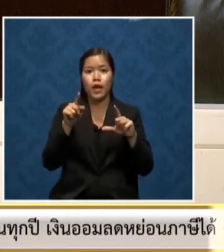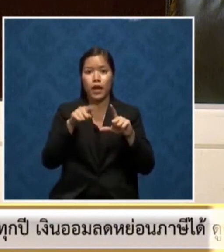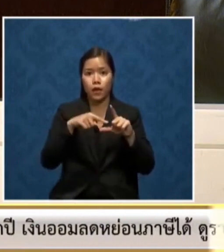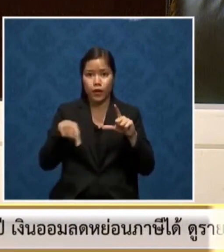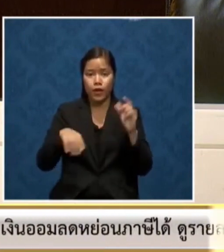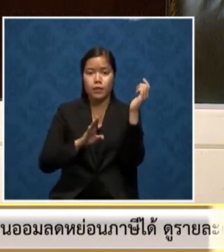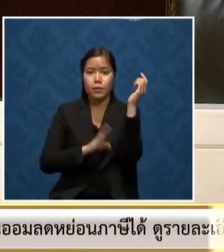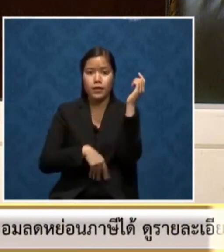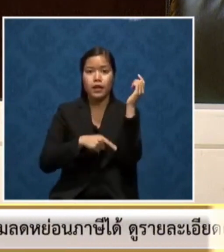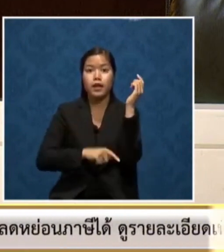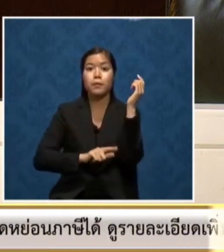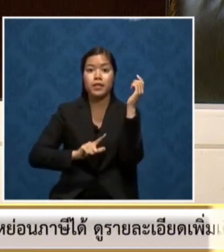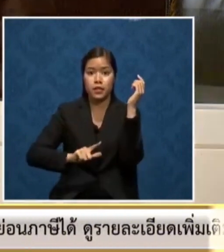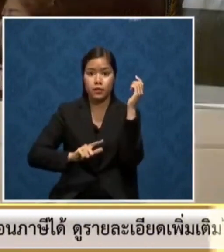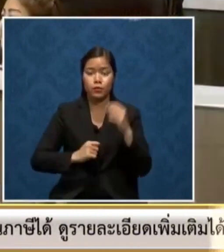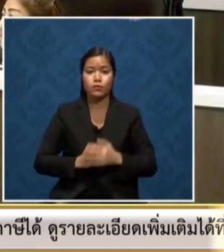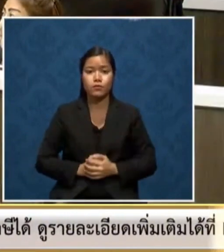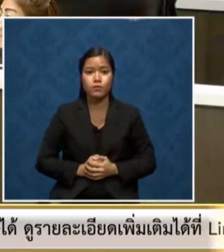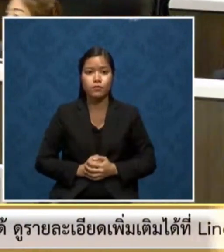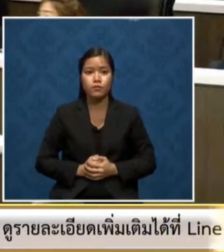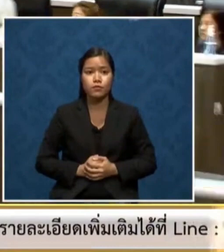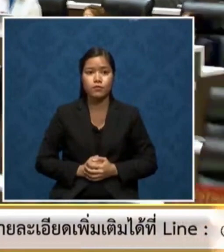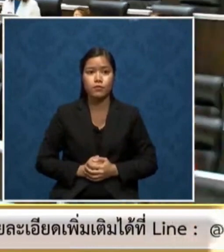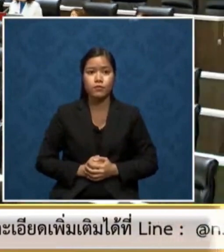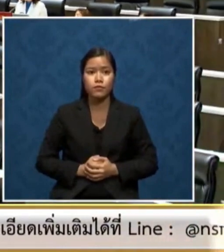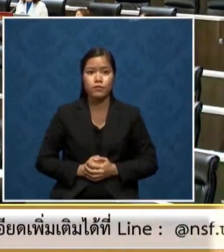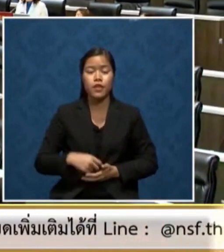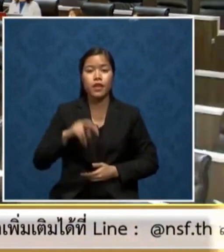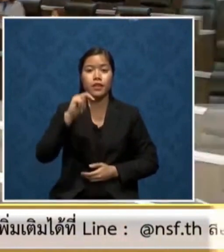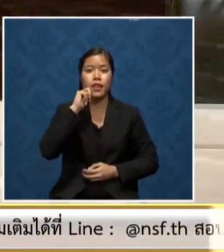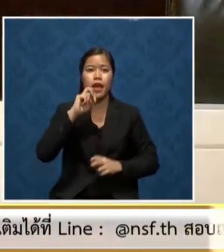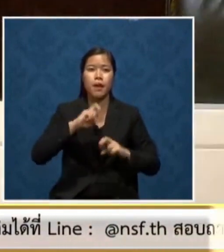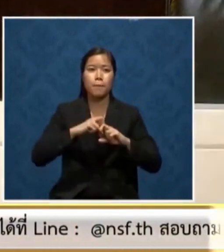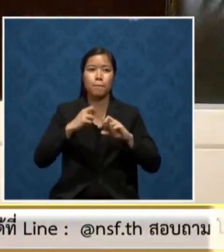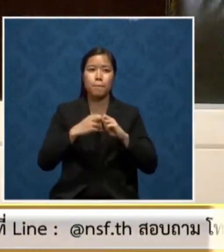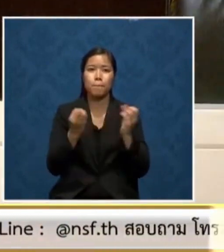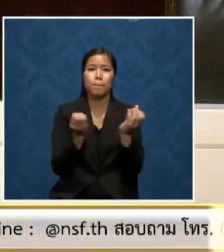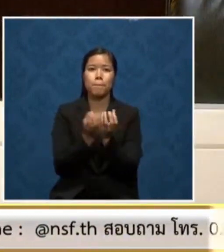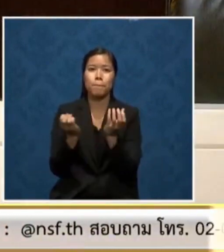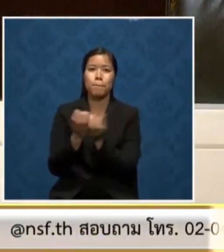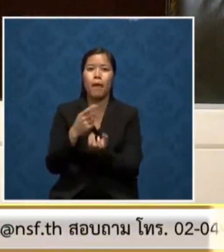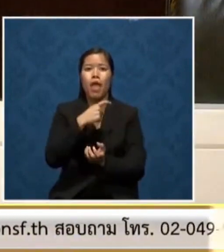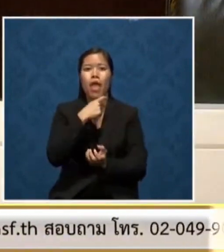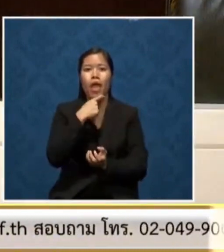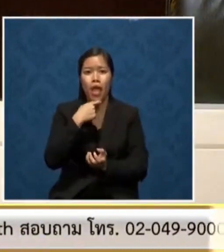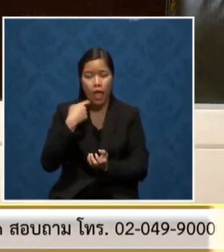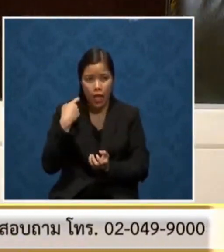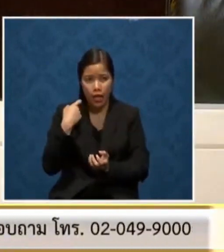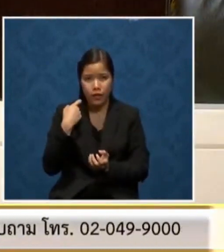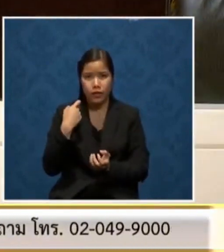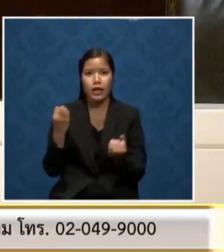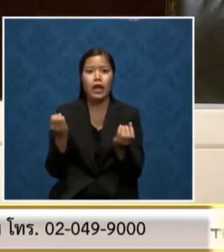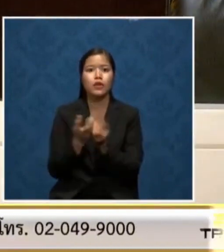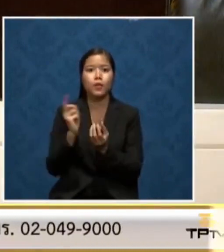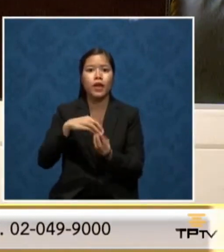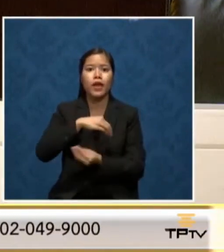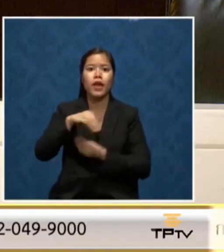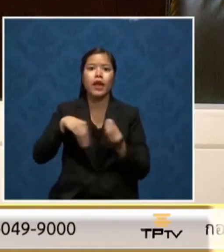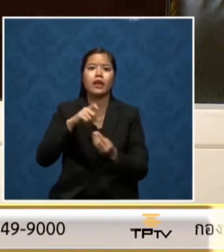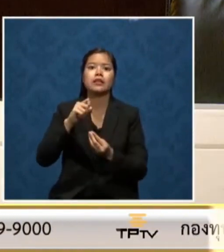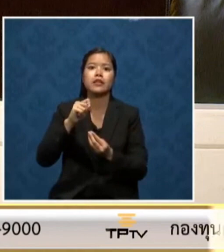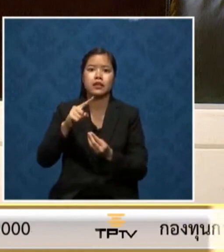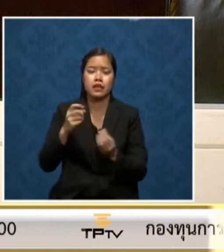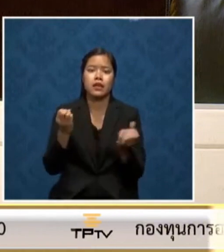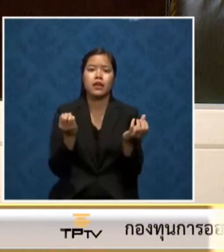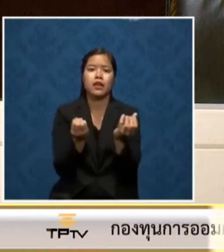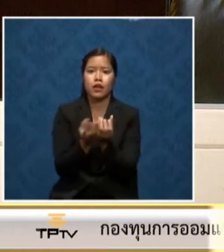ท่านพระธานคะ ภัยแร้ง ถือเป็หนึ่ในวิกลิตที่สรางความเสียหายให้กเทรตกิของประเทศไยเป็อย่างมากสามารถส